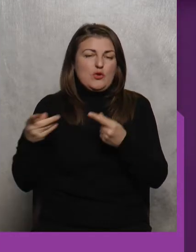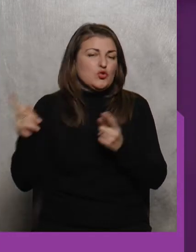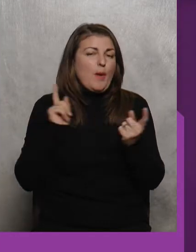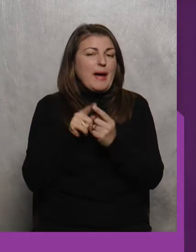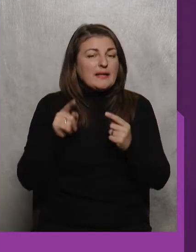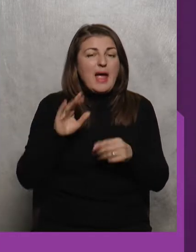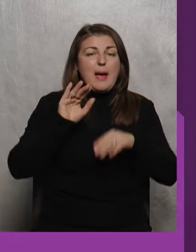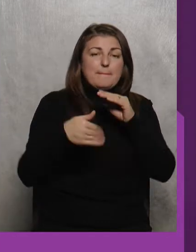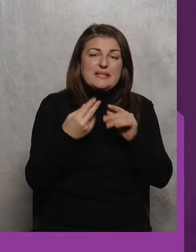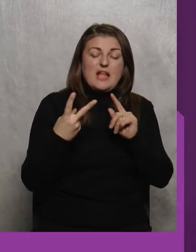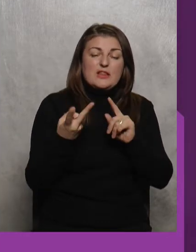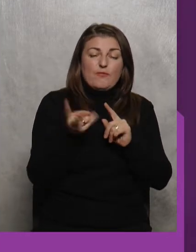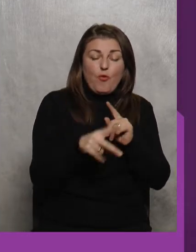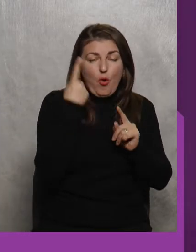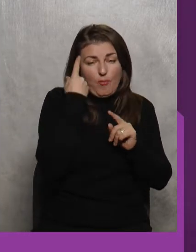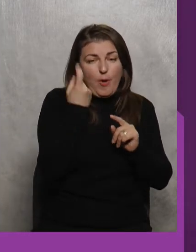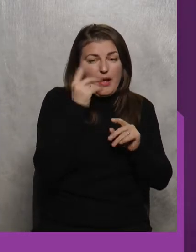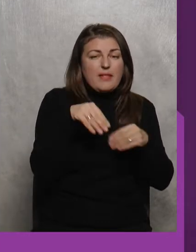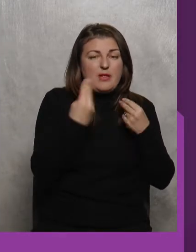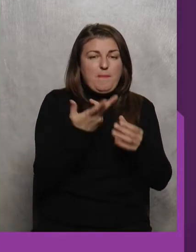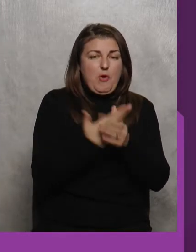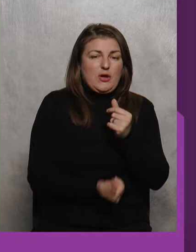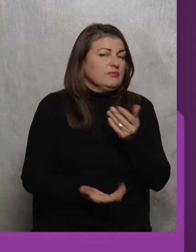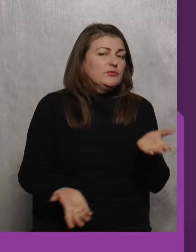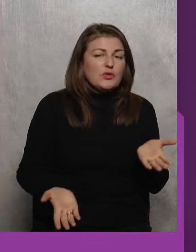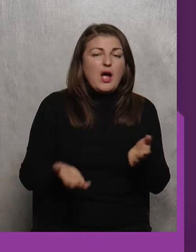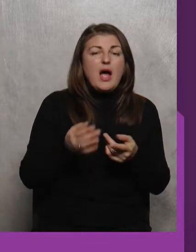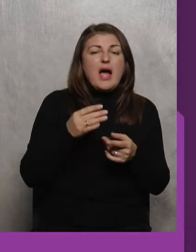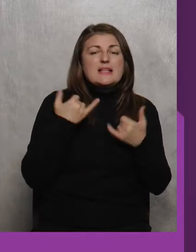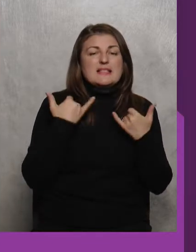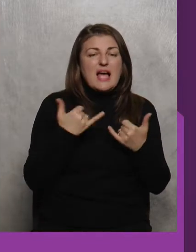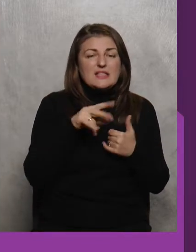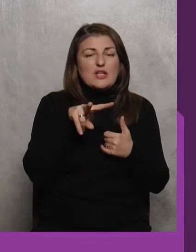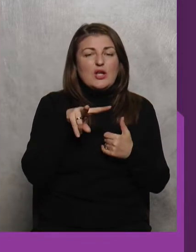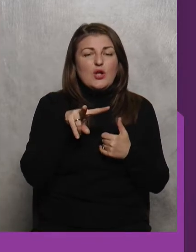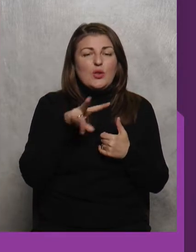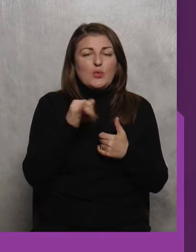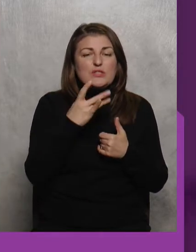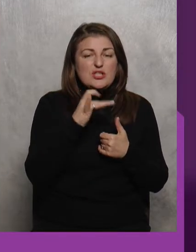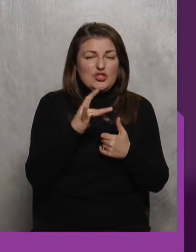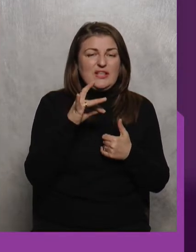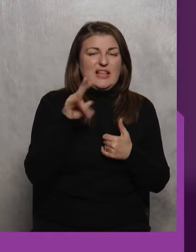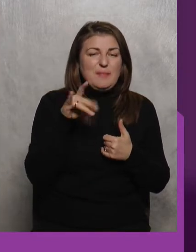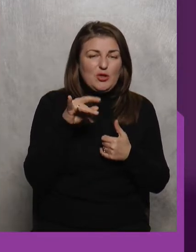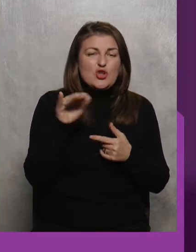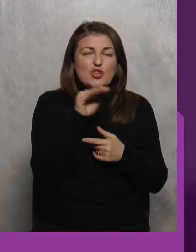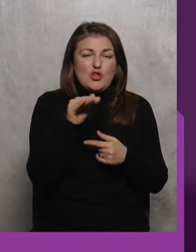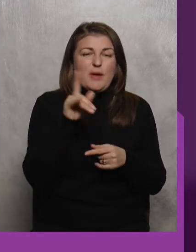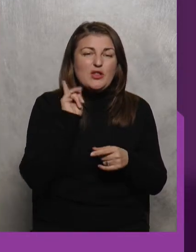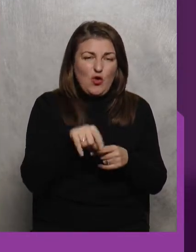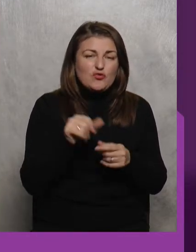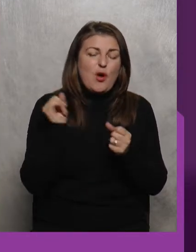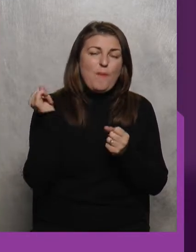Після двох попереджень надається поразка. Зараз Луцишин Дмитро, також з Житомирщини, бореться на праву